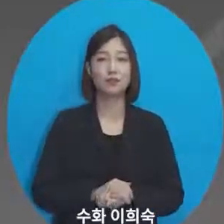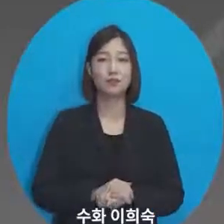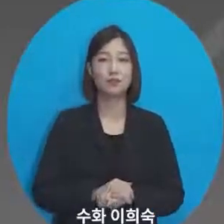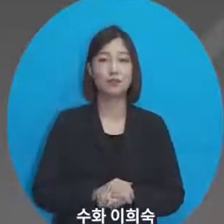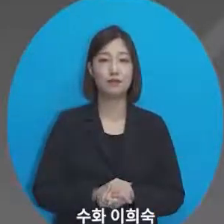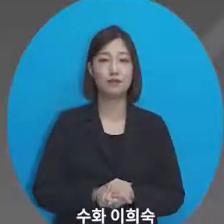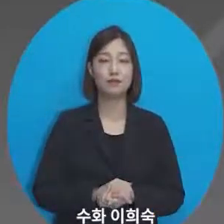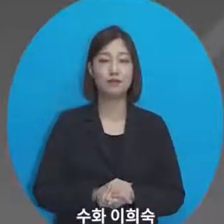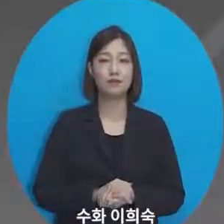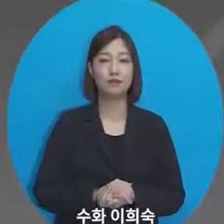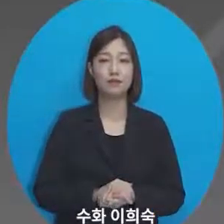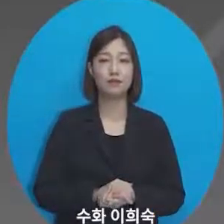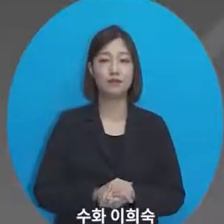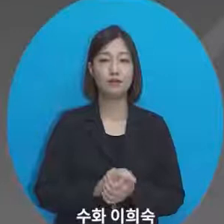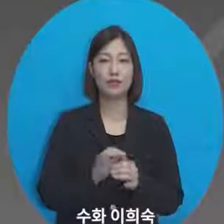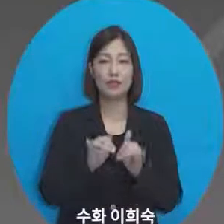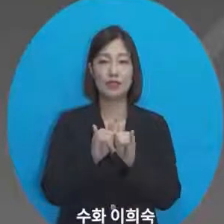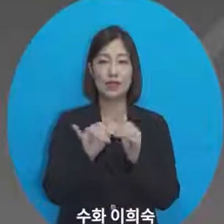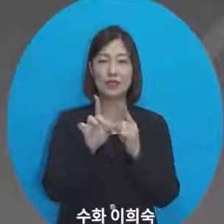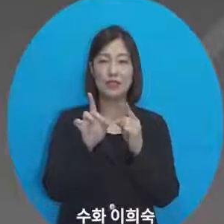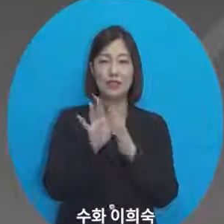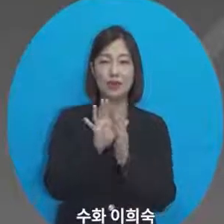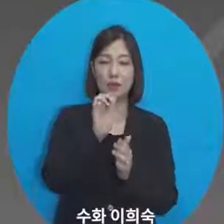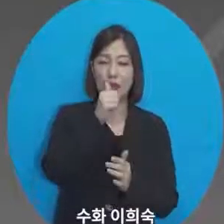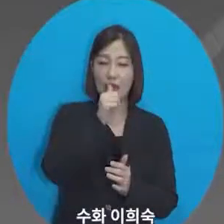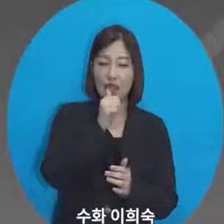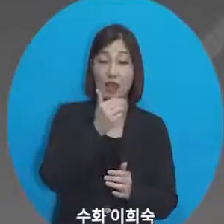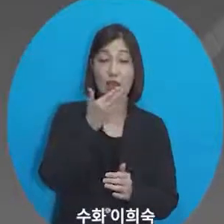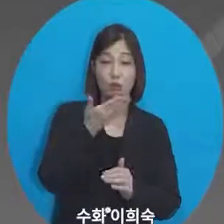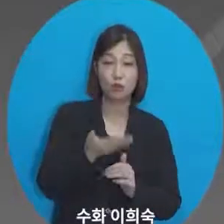사람이 직접 안내하면서